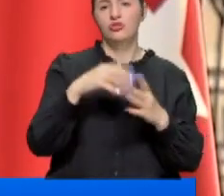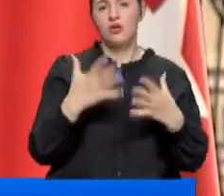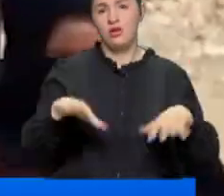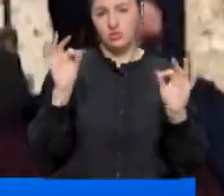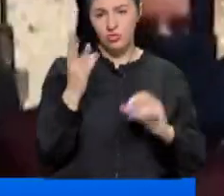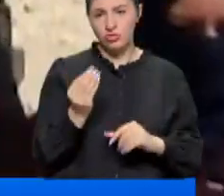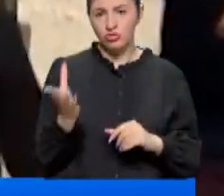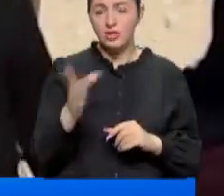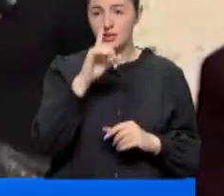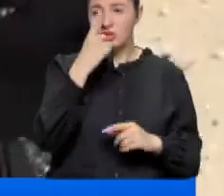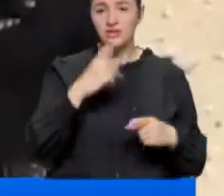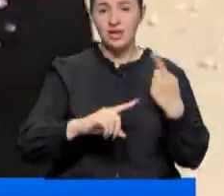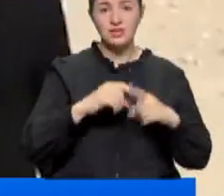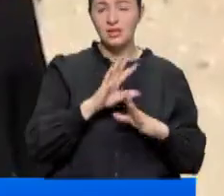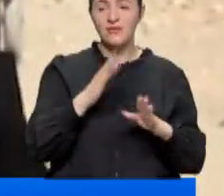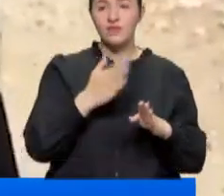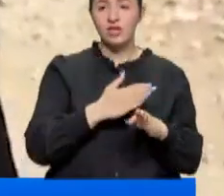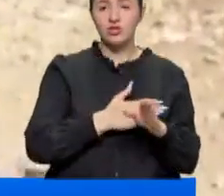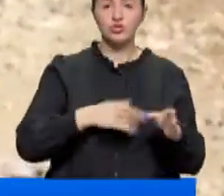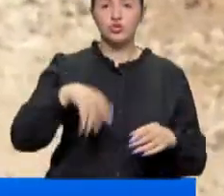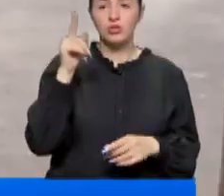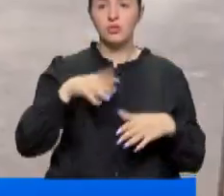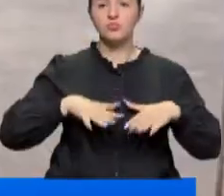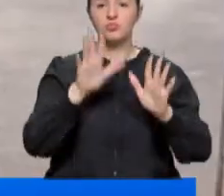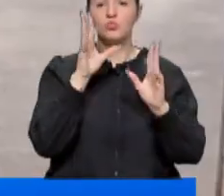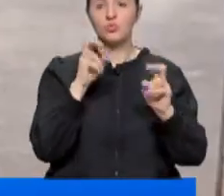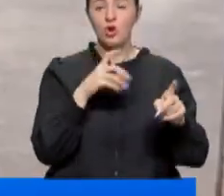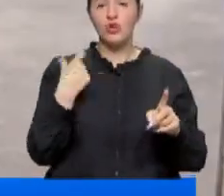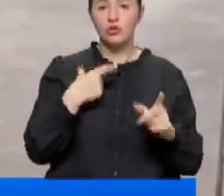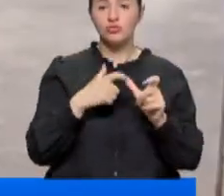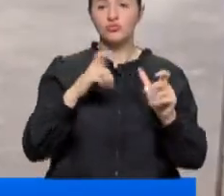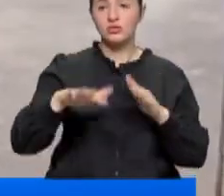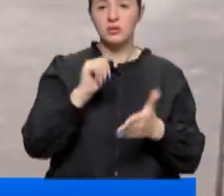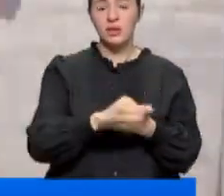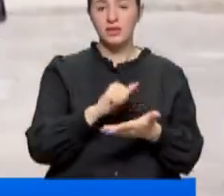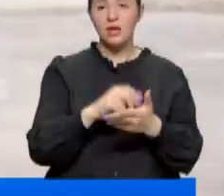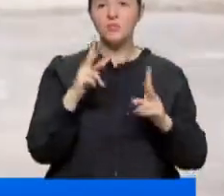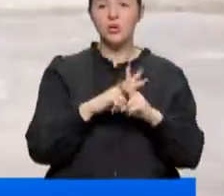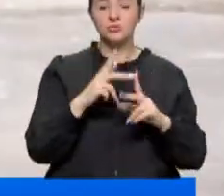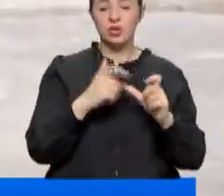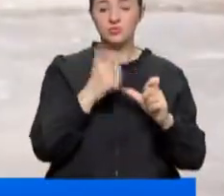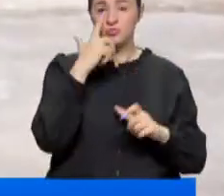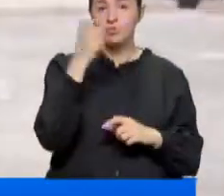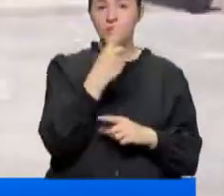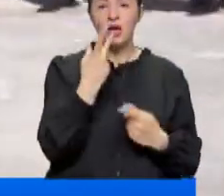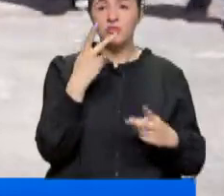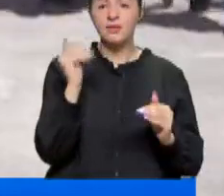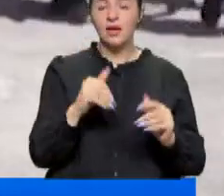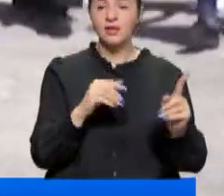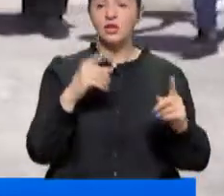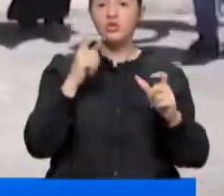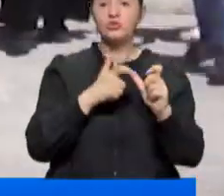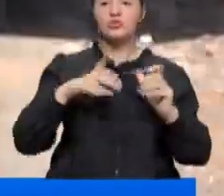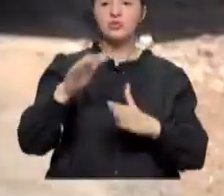içinde yer alacaktır sadece siyasetin değil vatan dışında günlerinde sığınmacılar Özellikle sosyal medyada Emniyet Genel Müdürlüğü'nden s bir açıklama